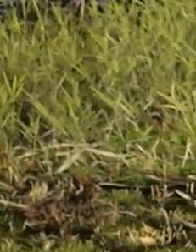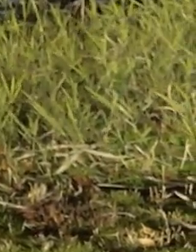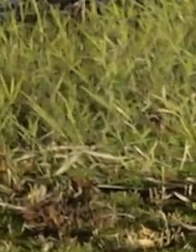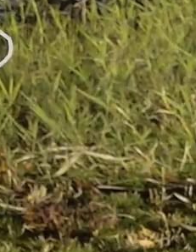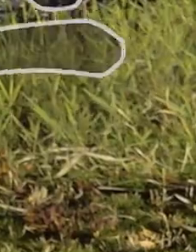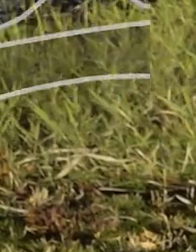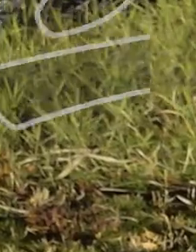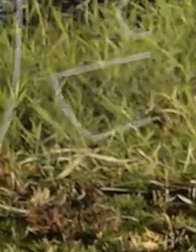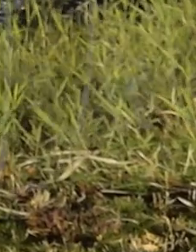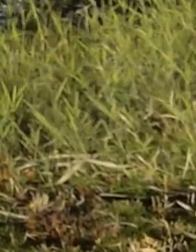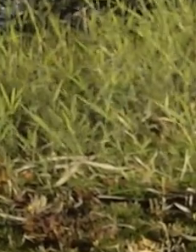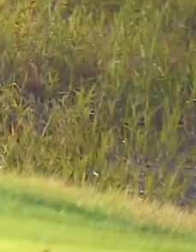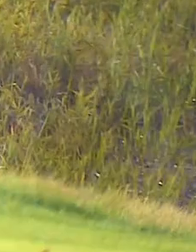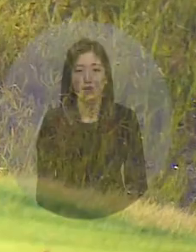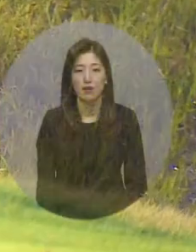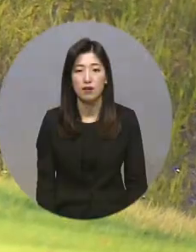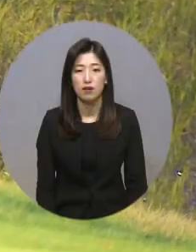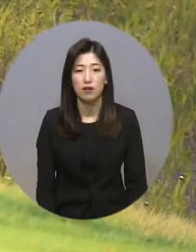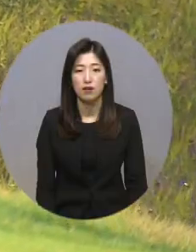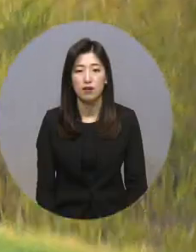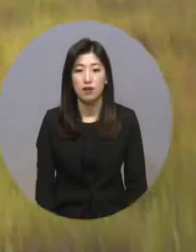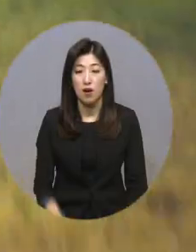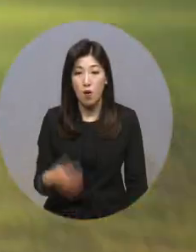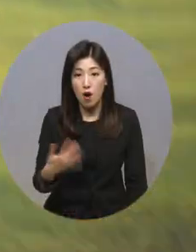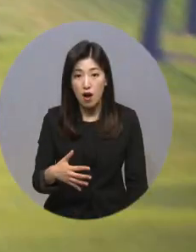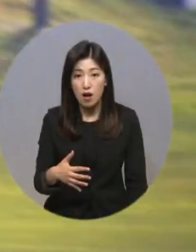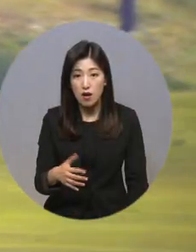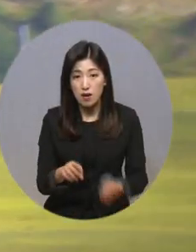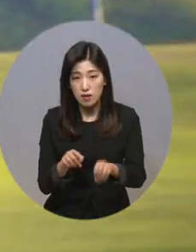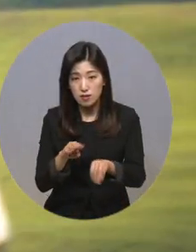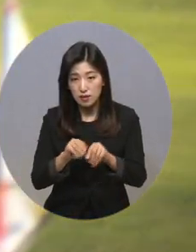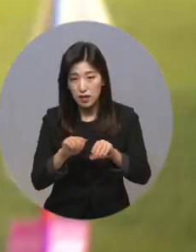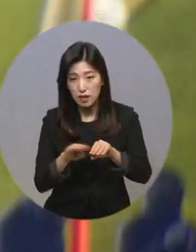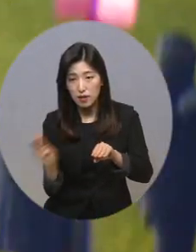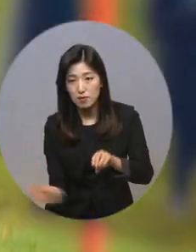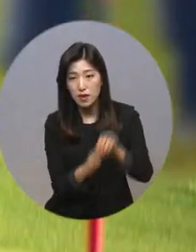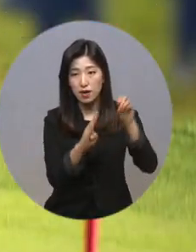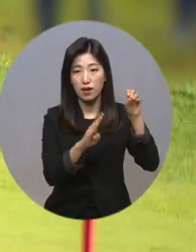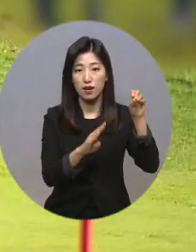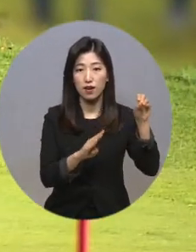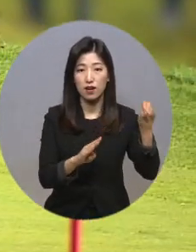아 엘성 t versie